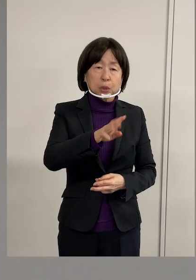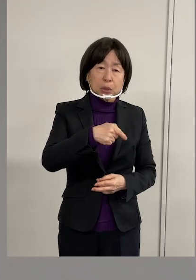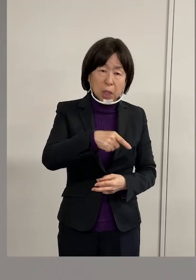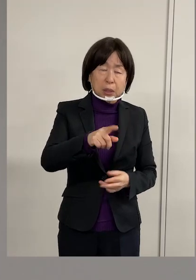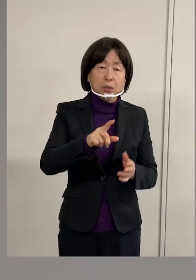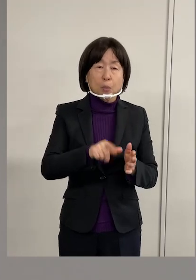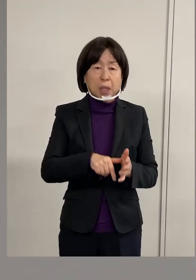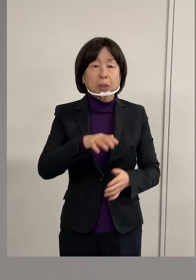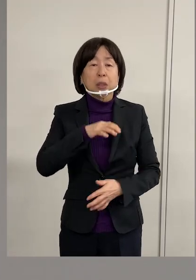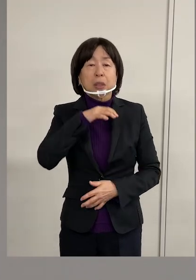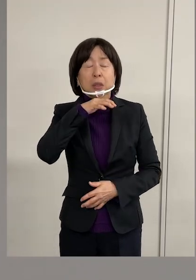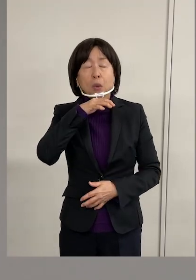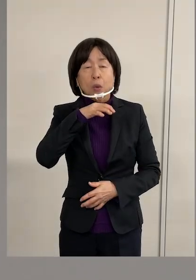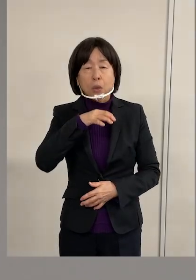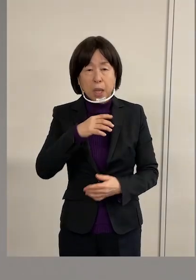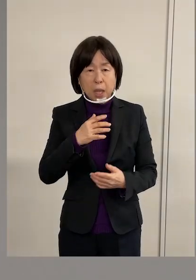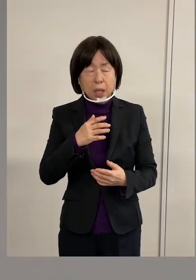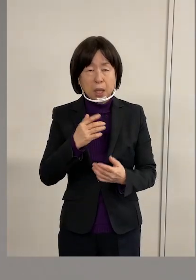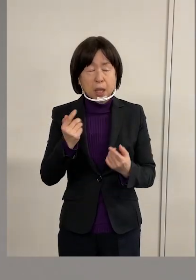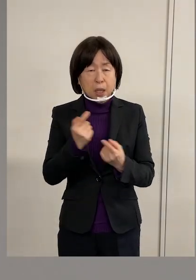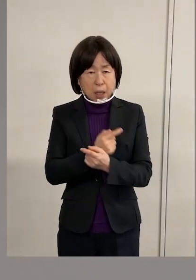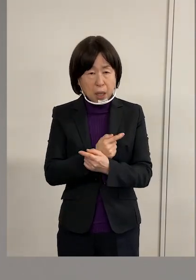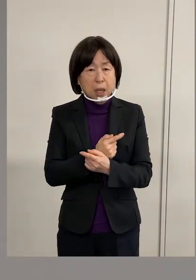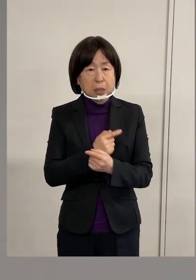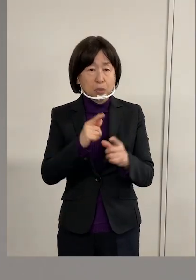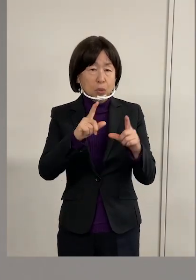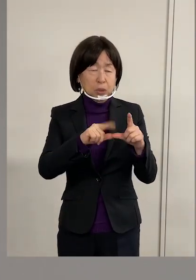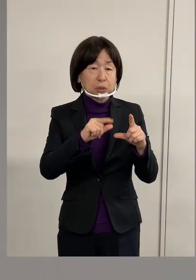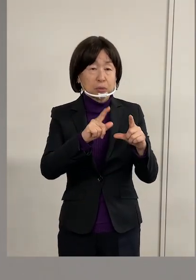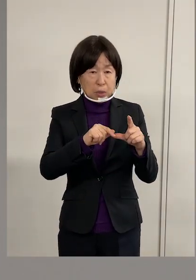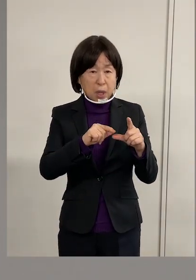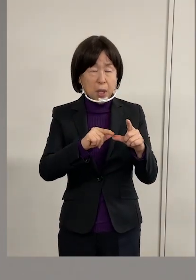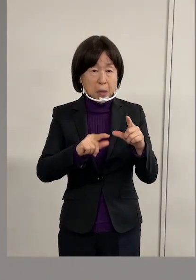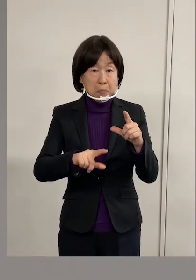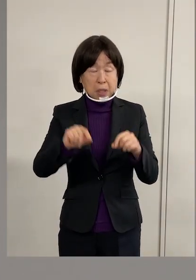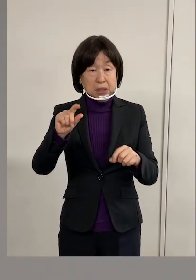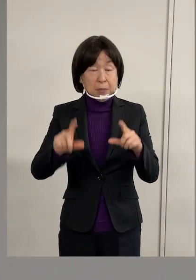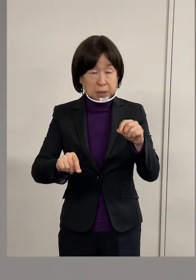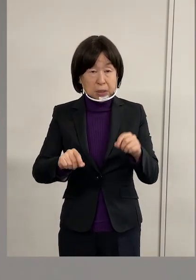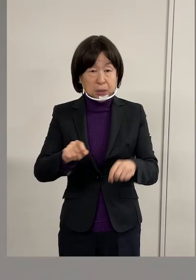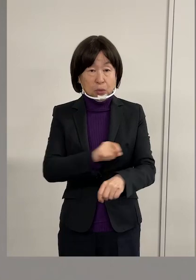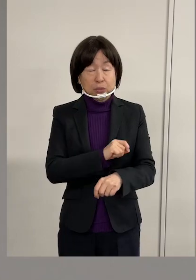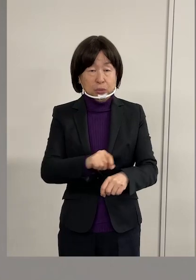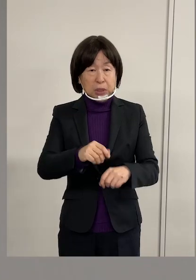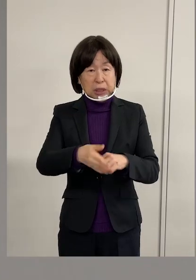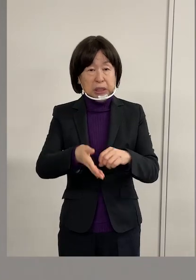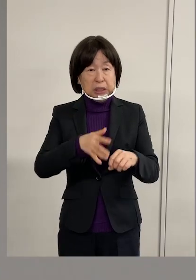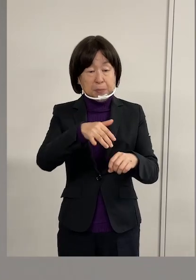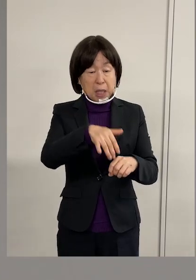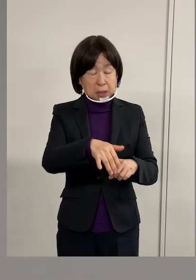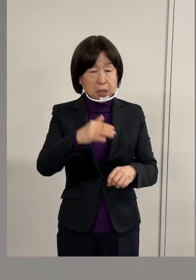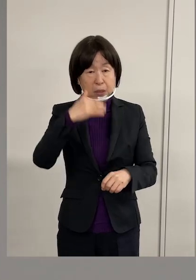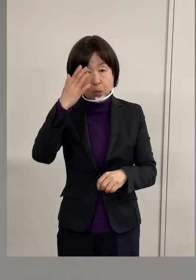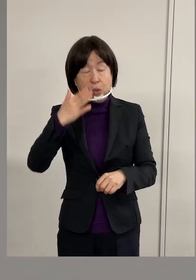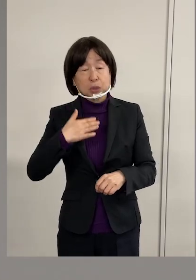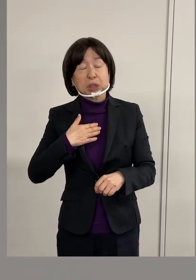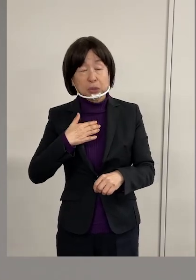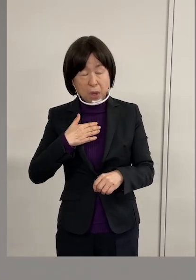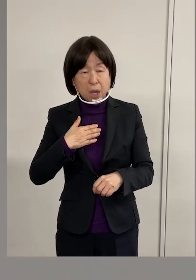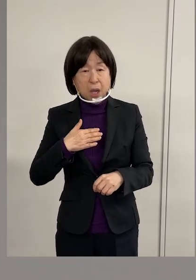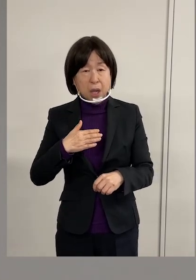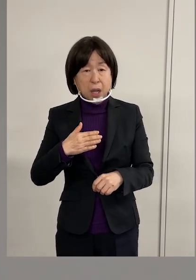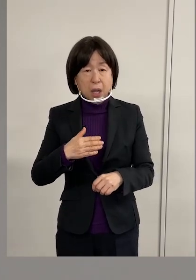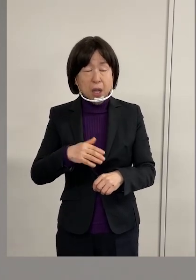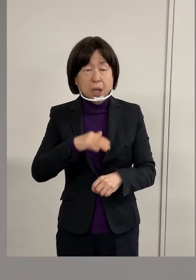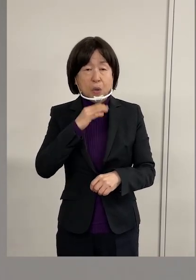高齢化率非常に高いので、で、現にですね、今年の1月に入ってからコロナの高知県内